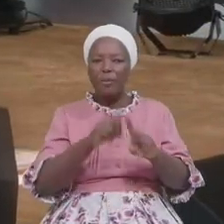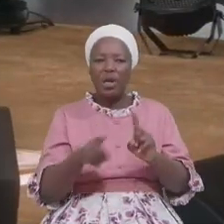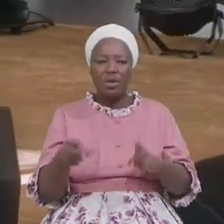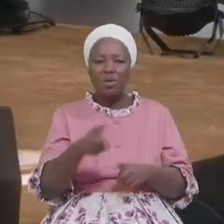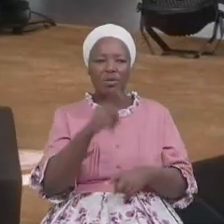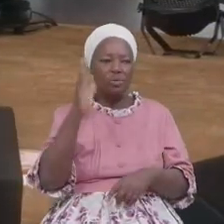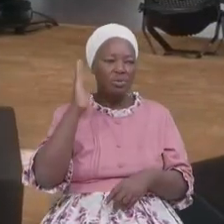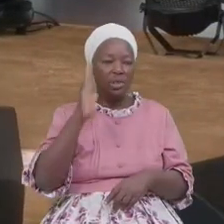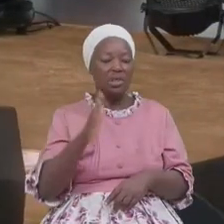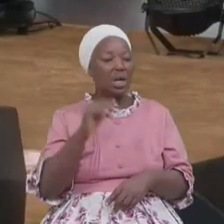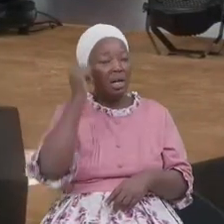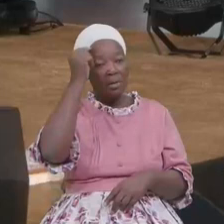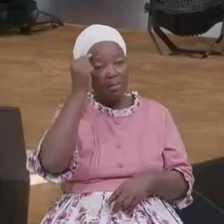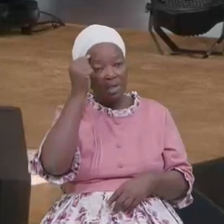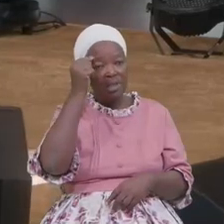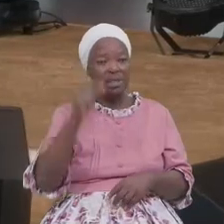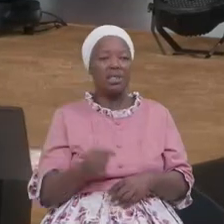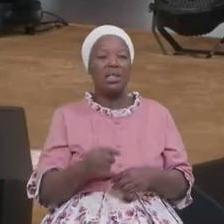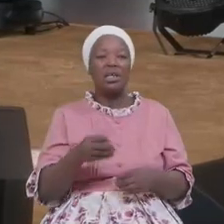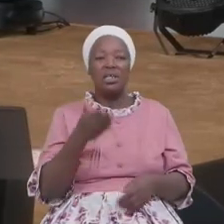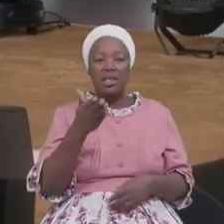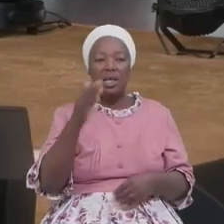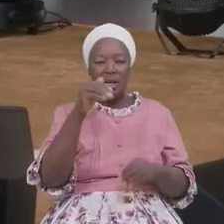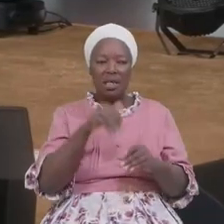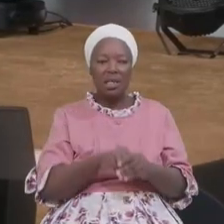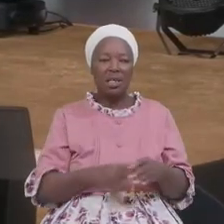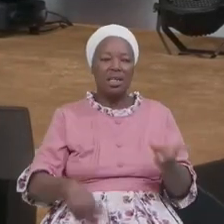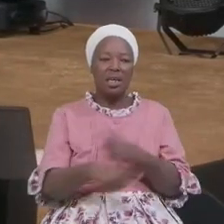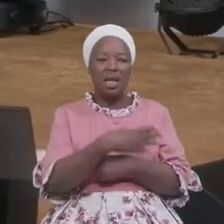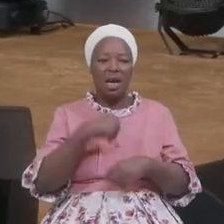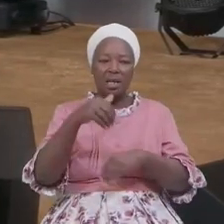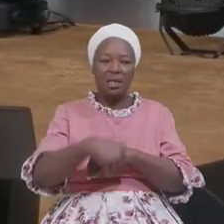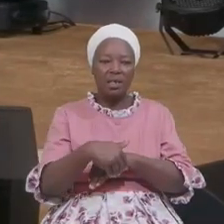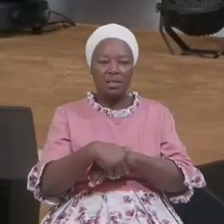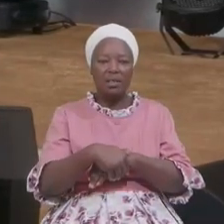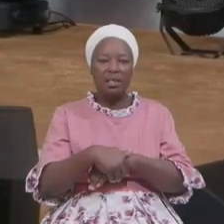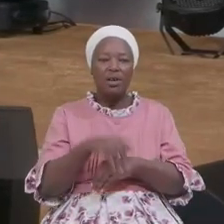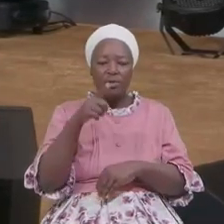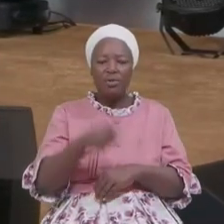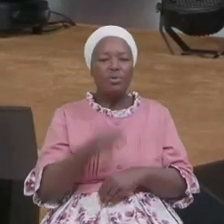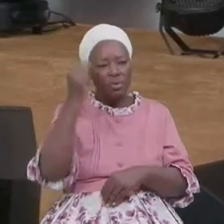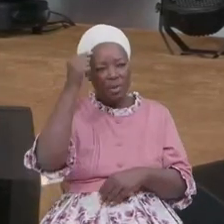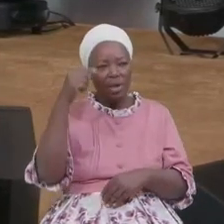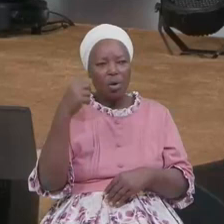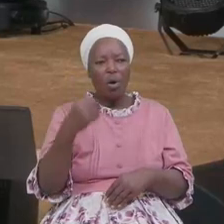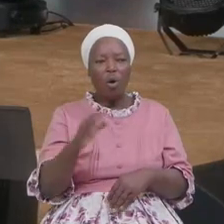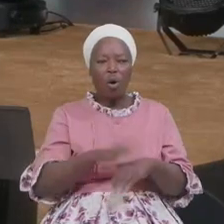Médite-le jour et nuit pour agir fidèlement. Tu dois